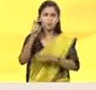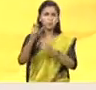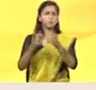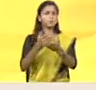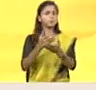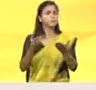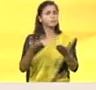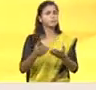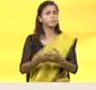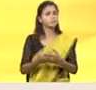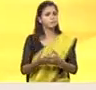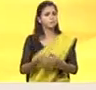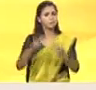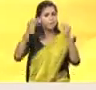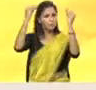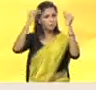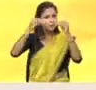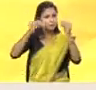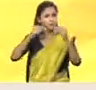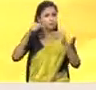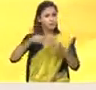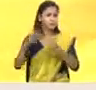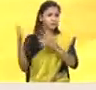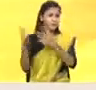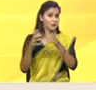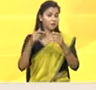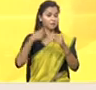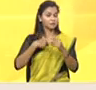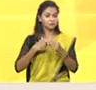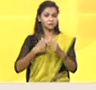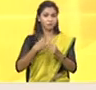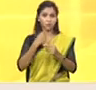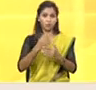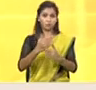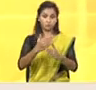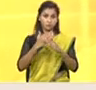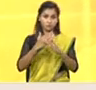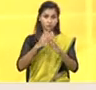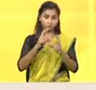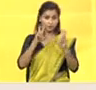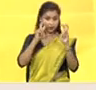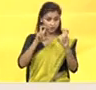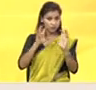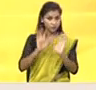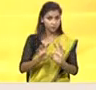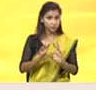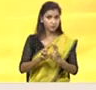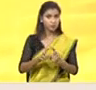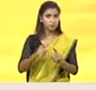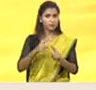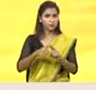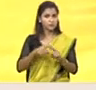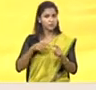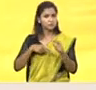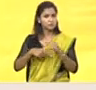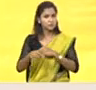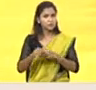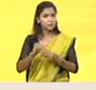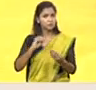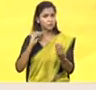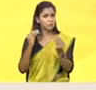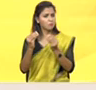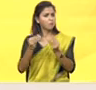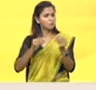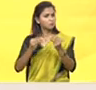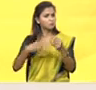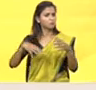से बारिश के इस मौसम में सावधानी बरतने के साथ ही कैच द रेन मूवमेंट का हिस्सा बनने